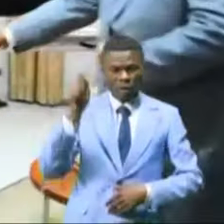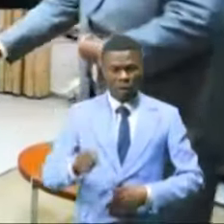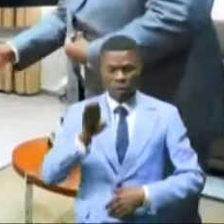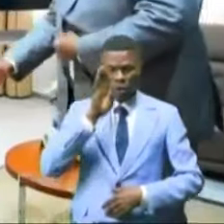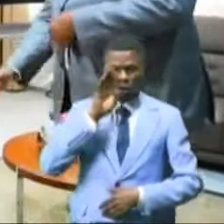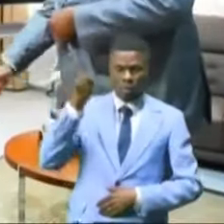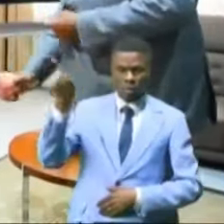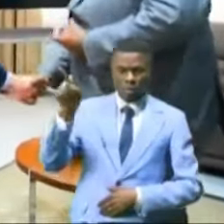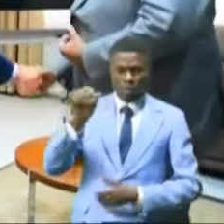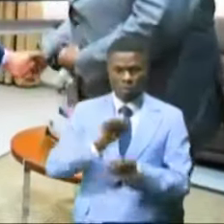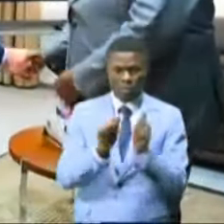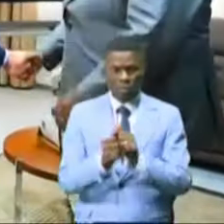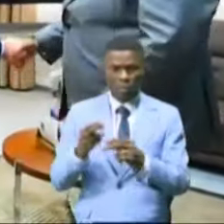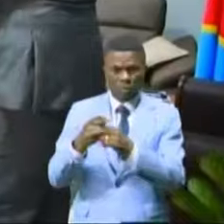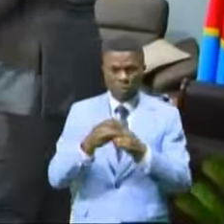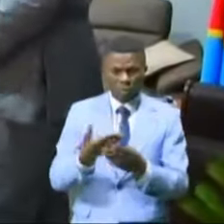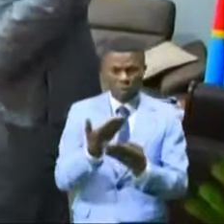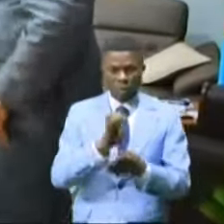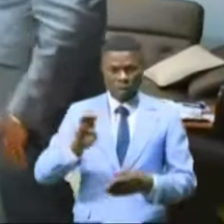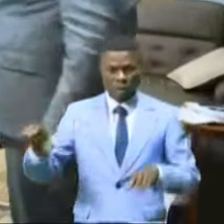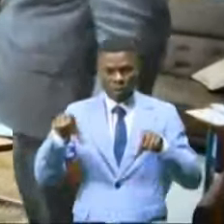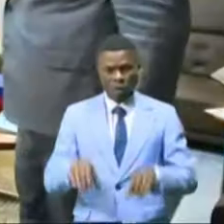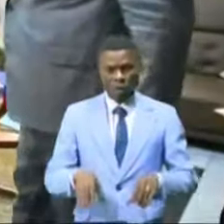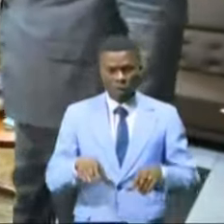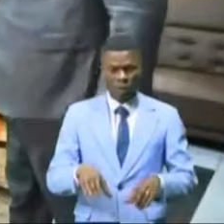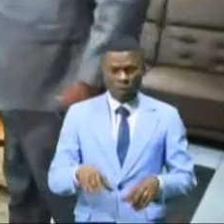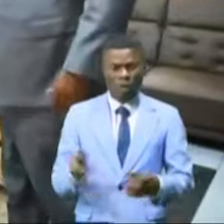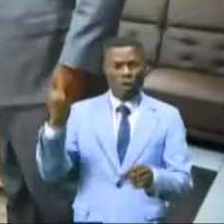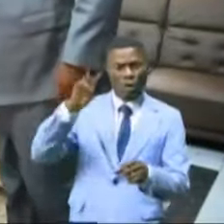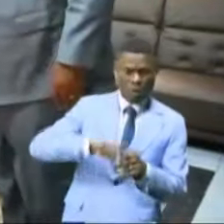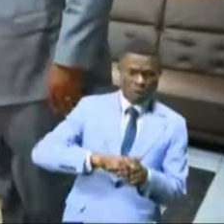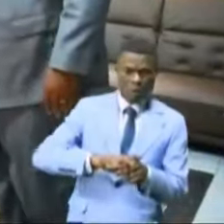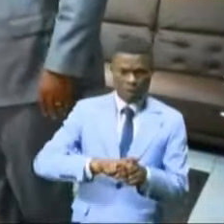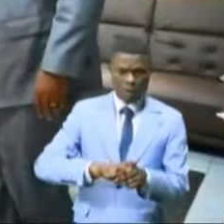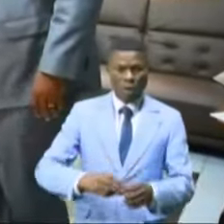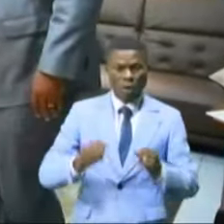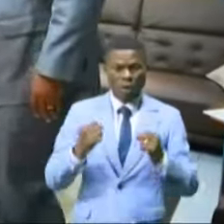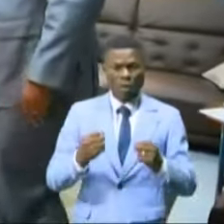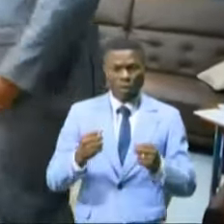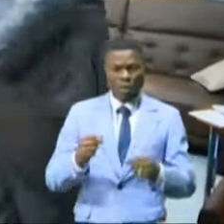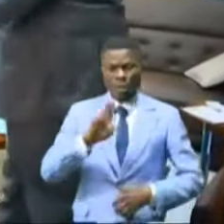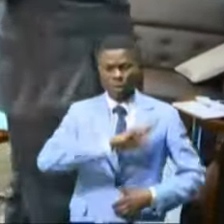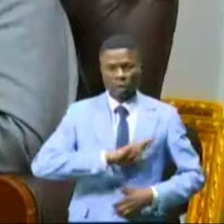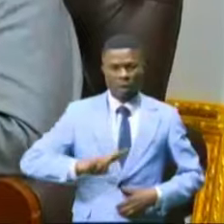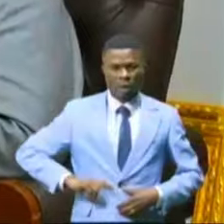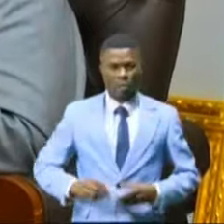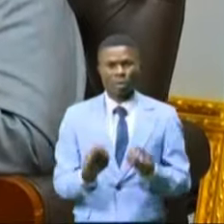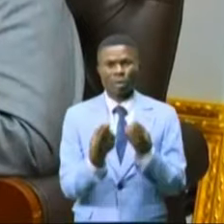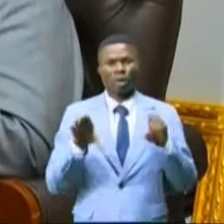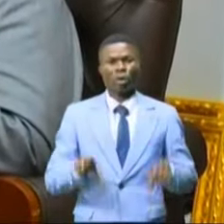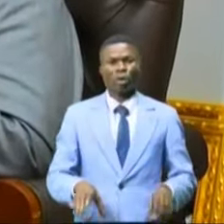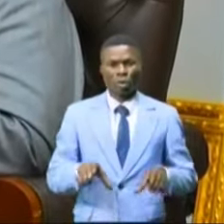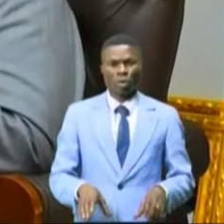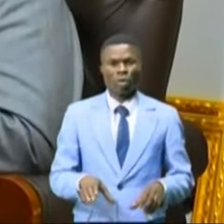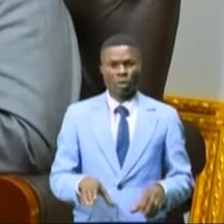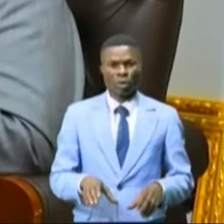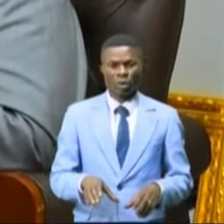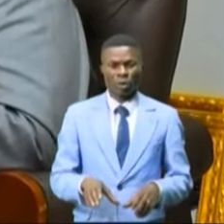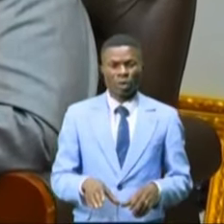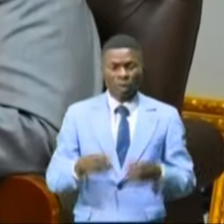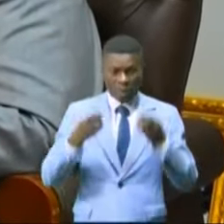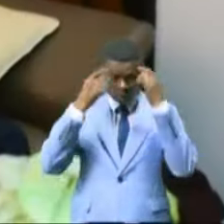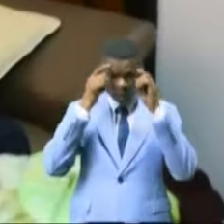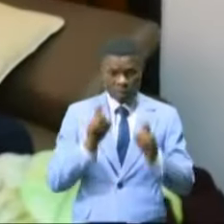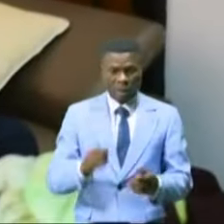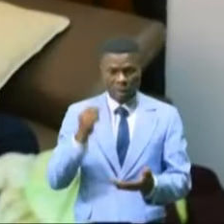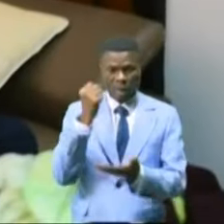La situation sécuritaire dans l'est du pays est une violation de la souveraineté de la République démocratique du Congo. C'est la position